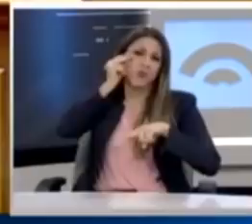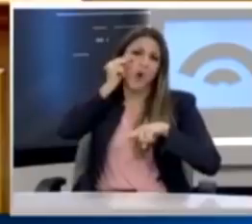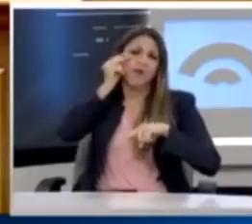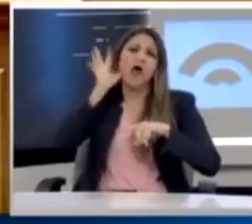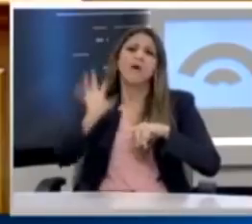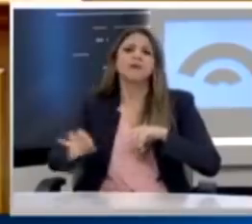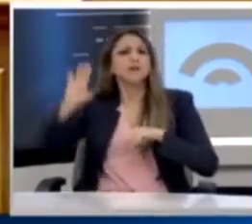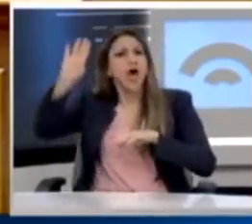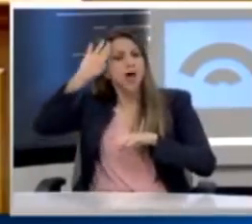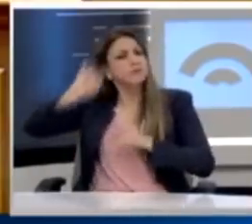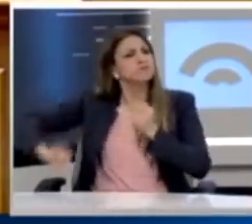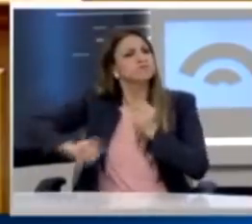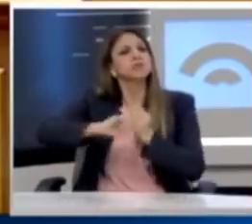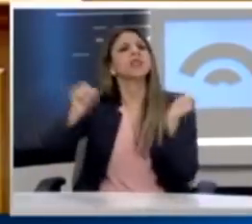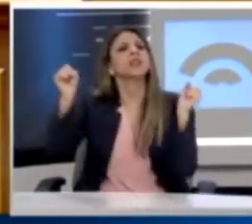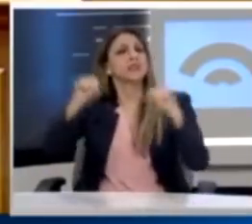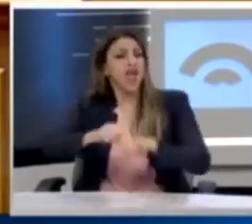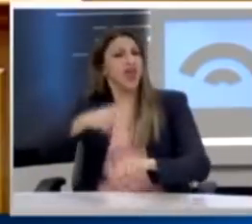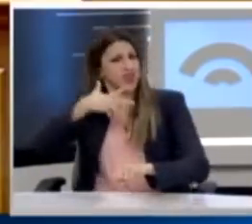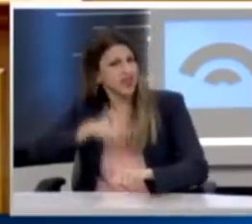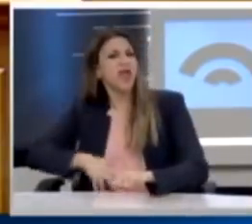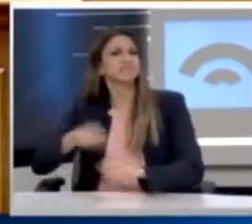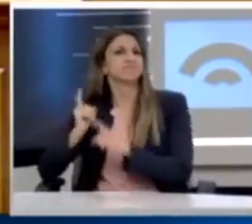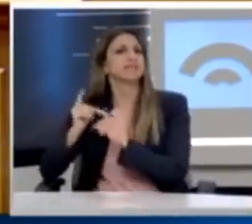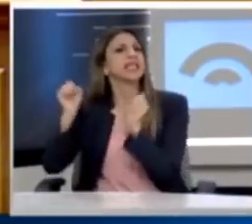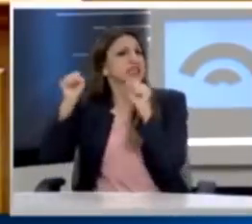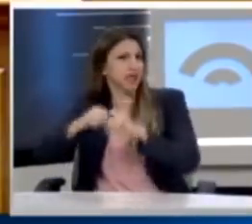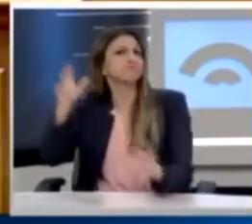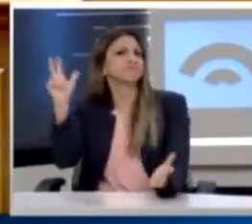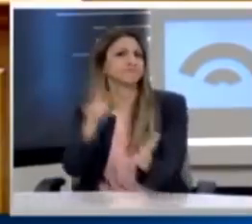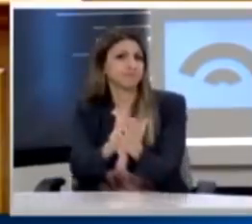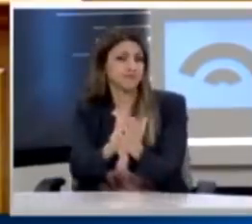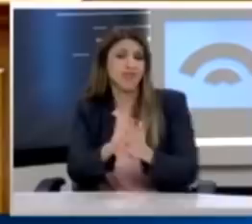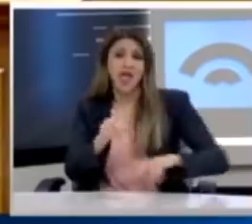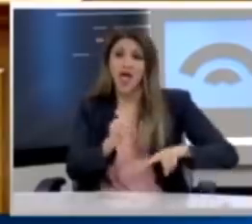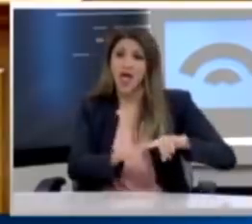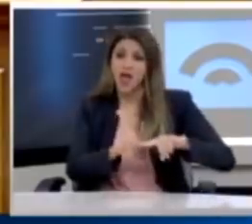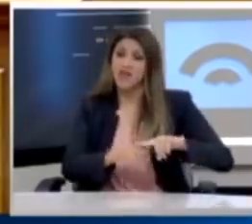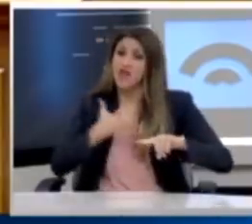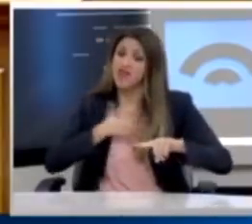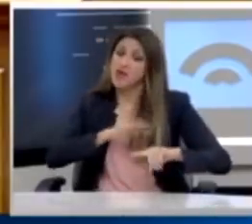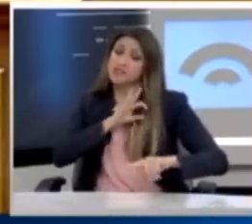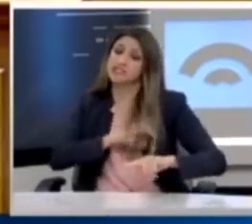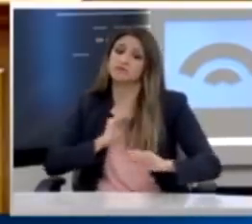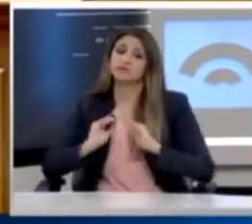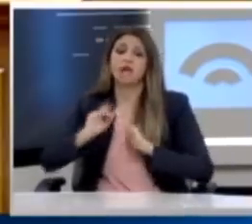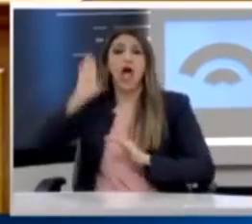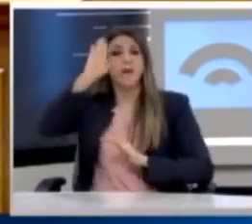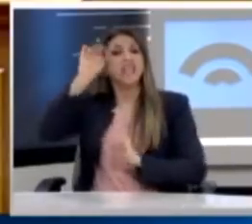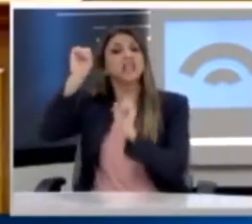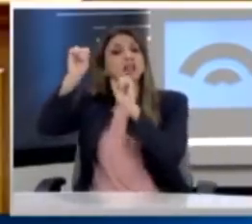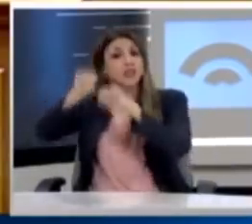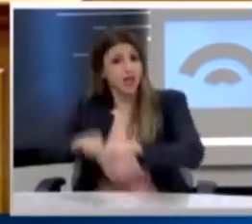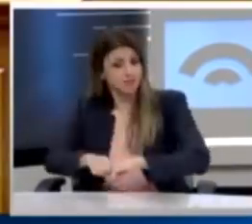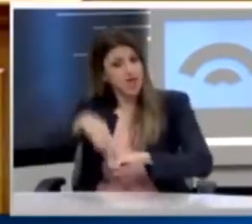Ευρωατλαντική σφραγίδα, ότι η Ελλάδα είναι αφοσιωμένος εταίρος στην προώθηση των συμφερόντων των ΗΠΑ